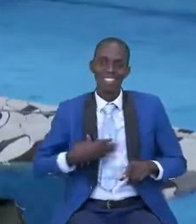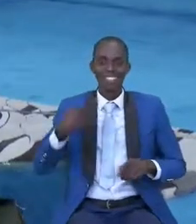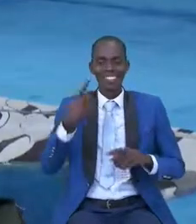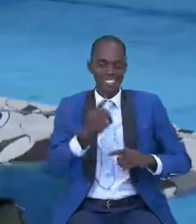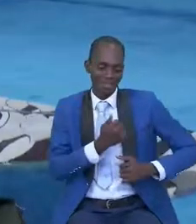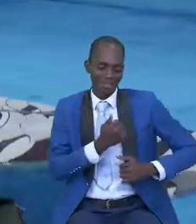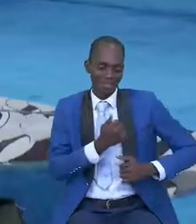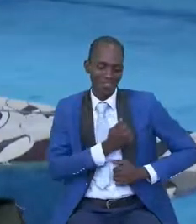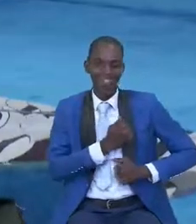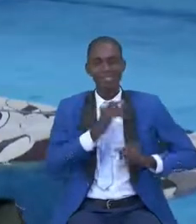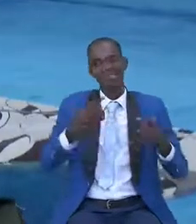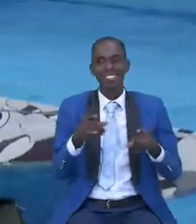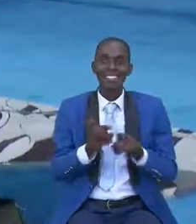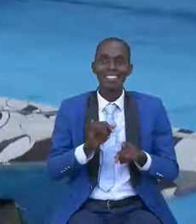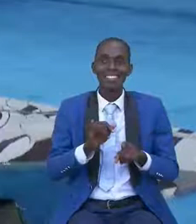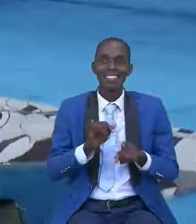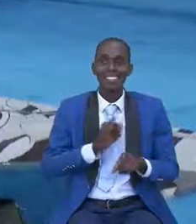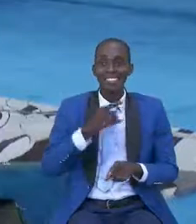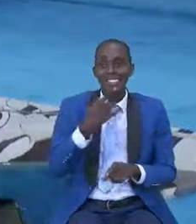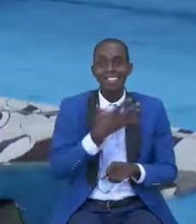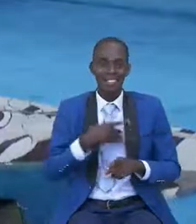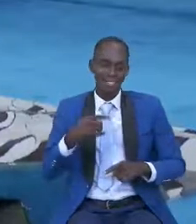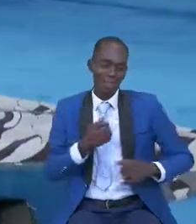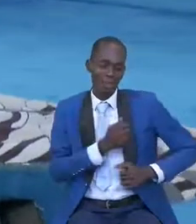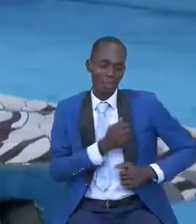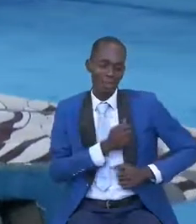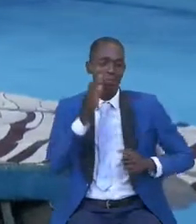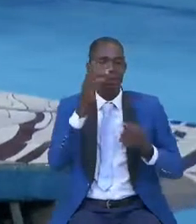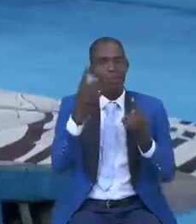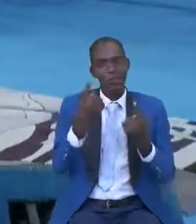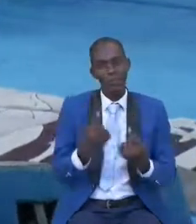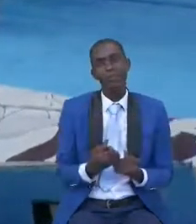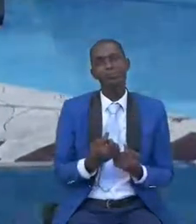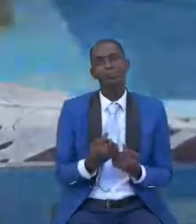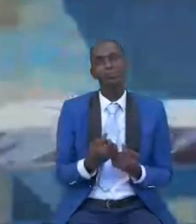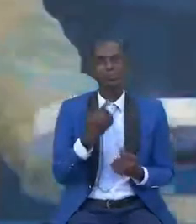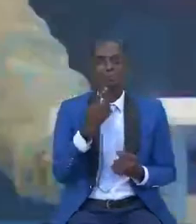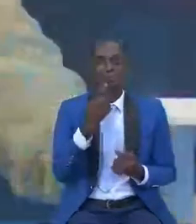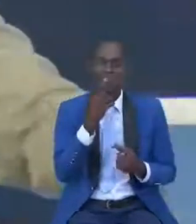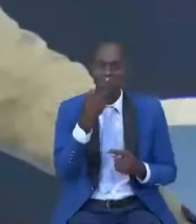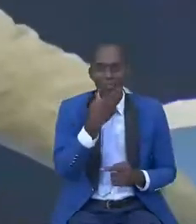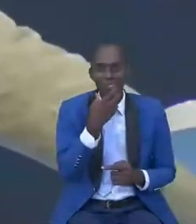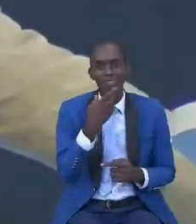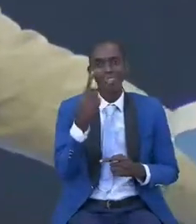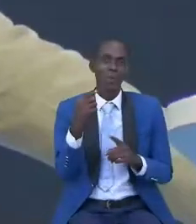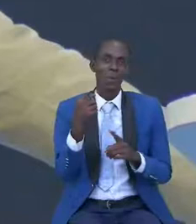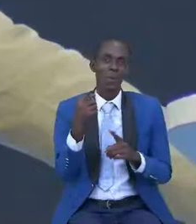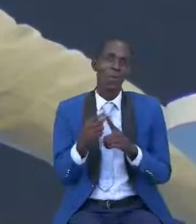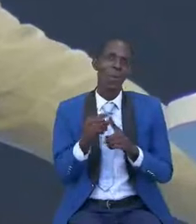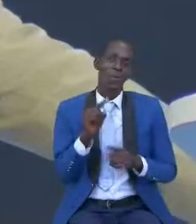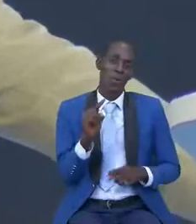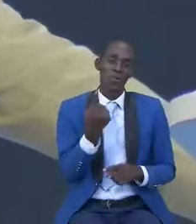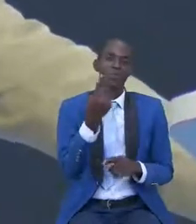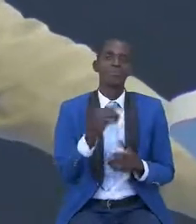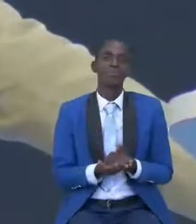dis, et que le soldat doit obéir, comme moi je parle, et ce soldat doit venir, dis